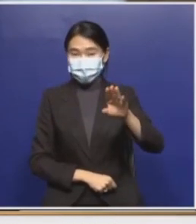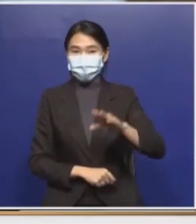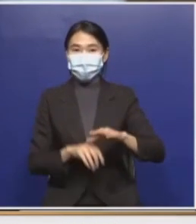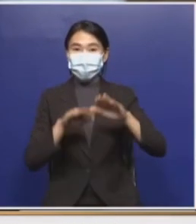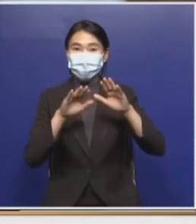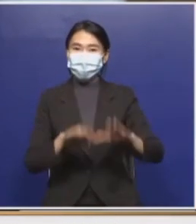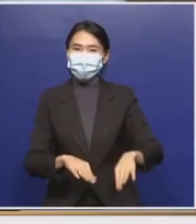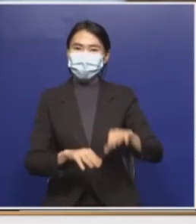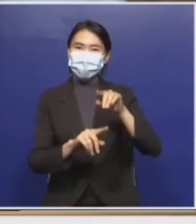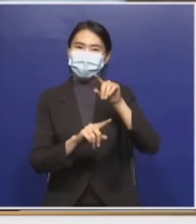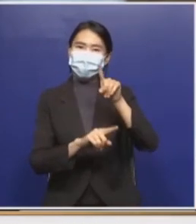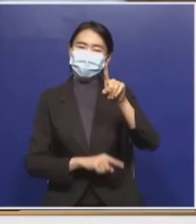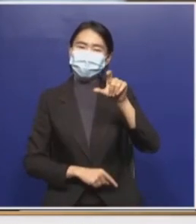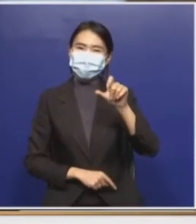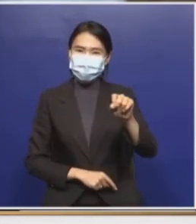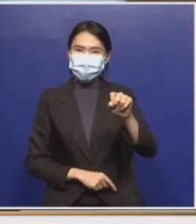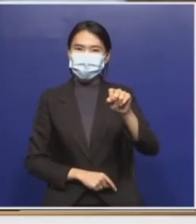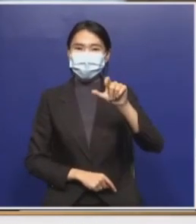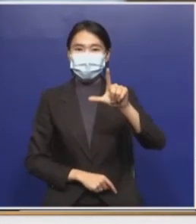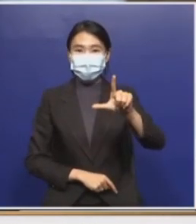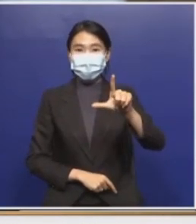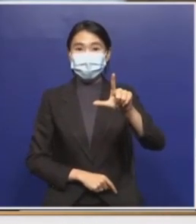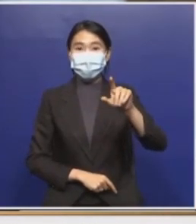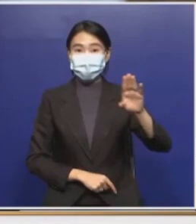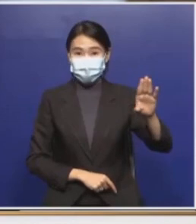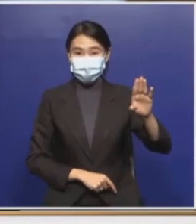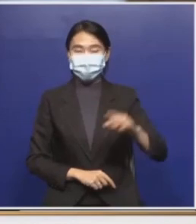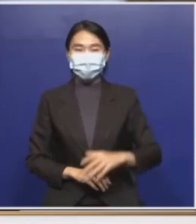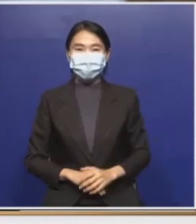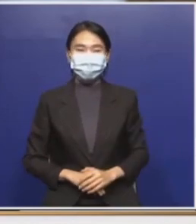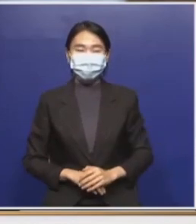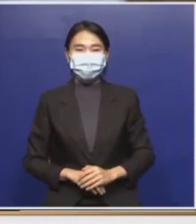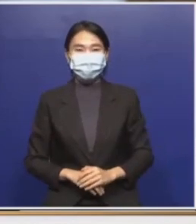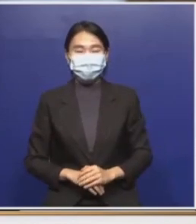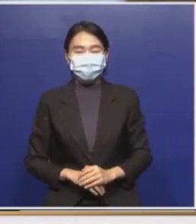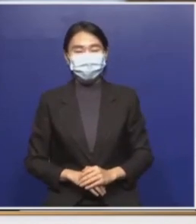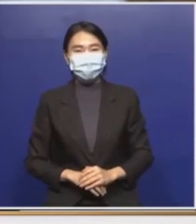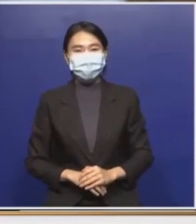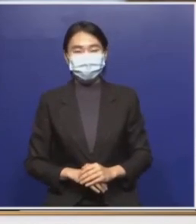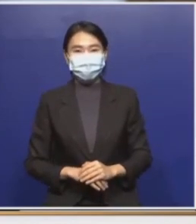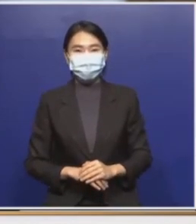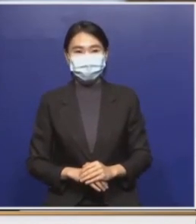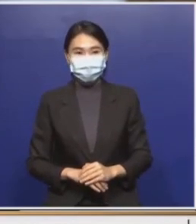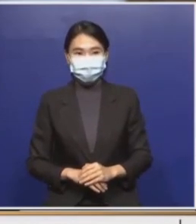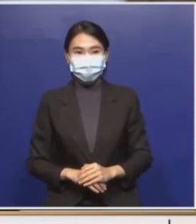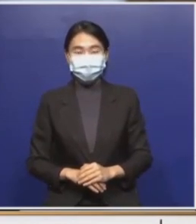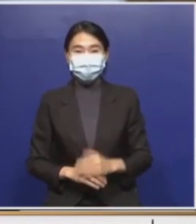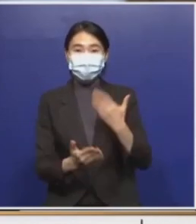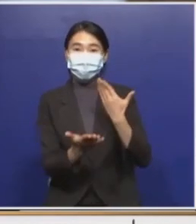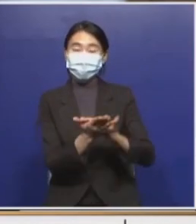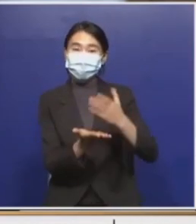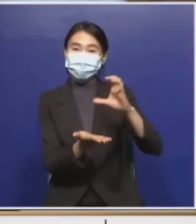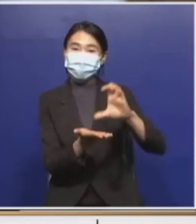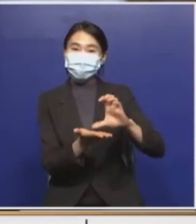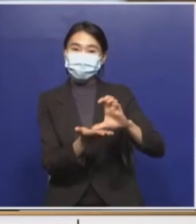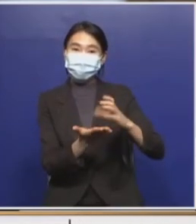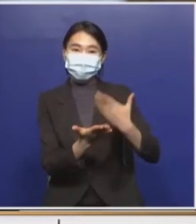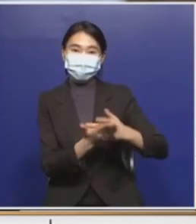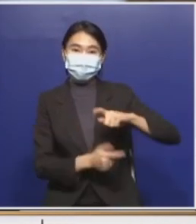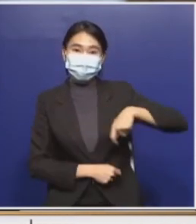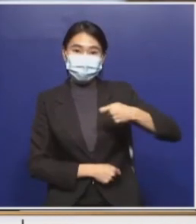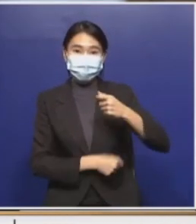ง 100,000 ล้านบาทครับร่างพระราชบัญญัติงบประมาณรายจ่ายประจ